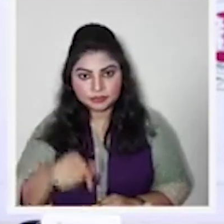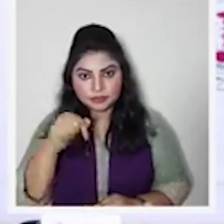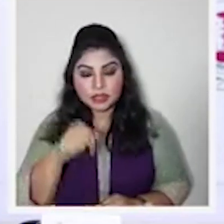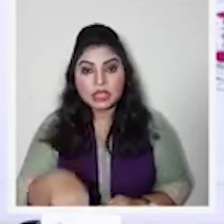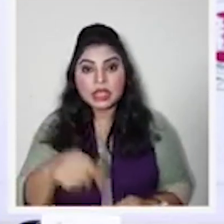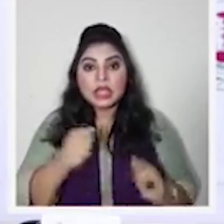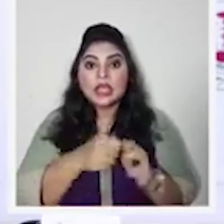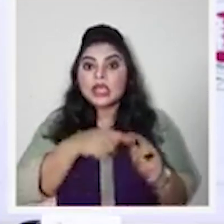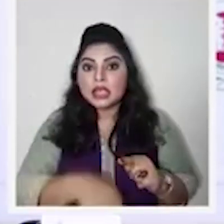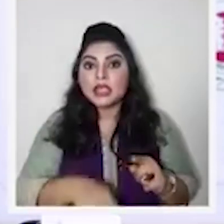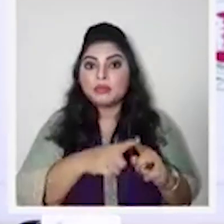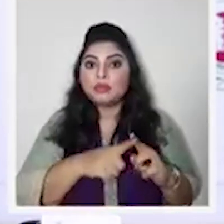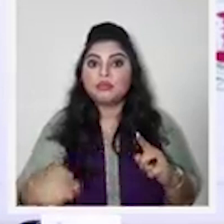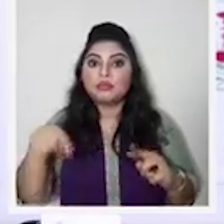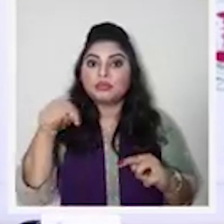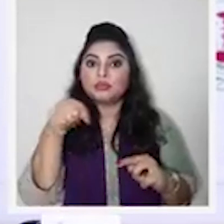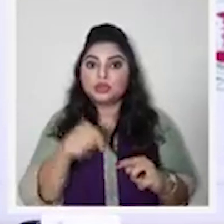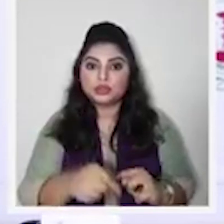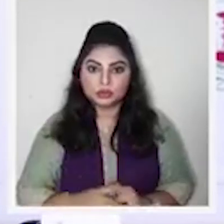81-90 1 জন।